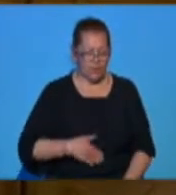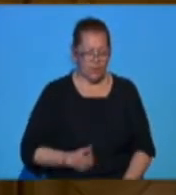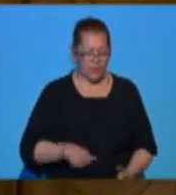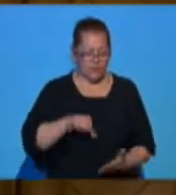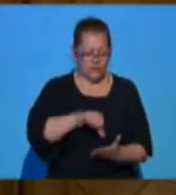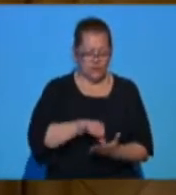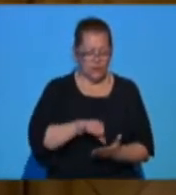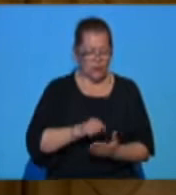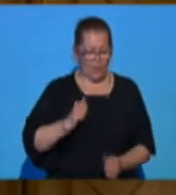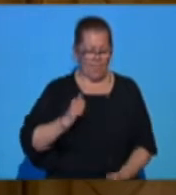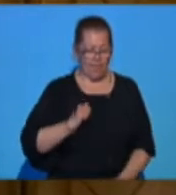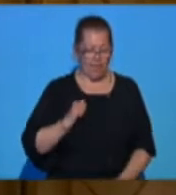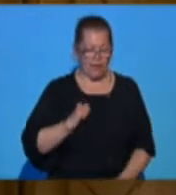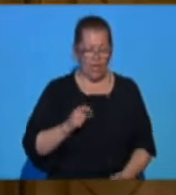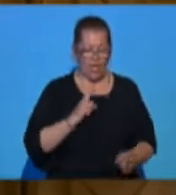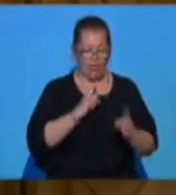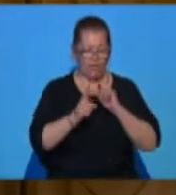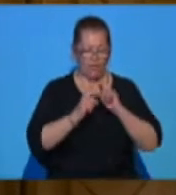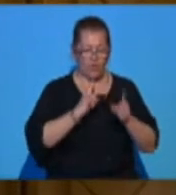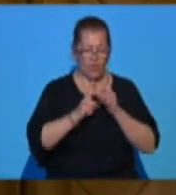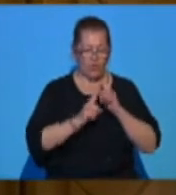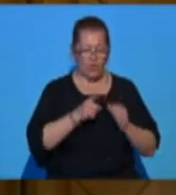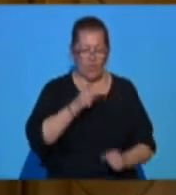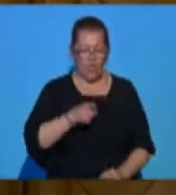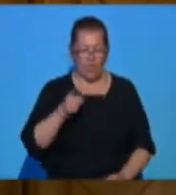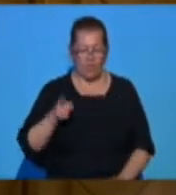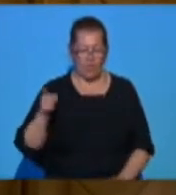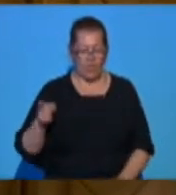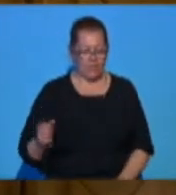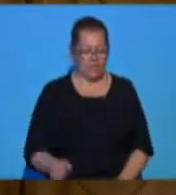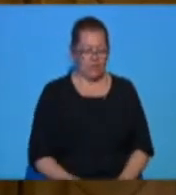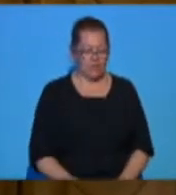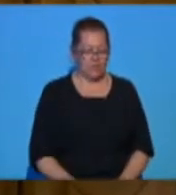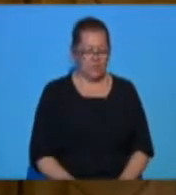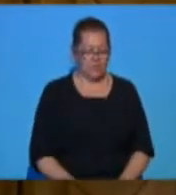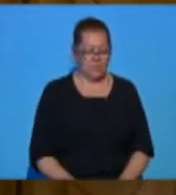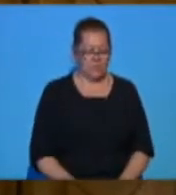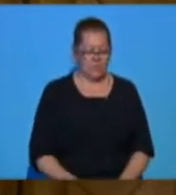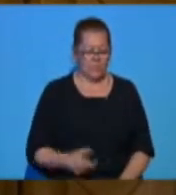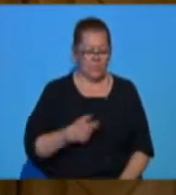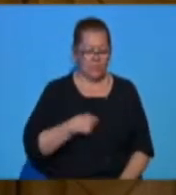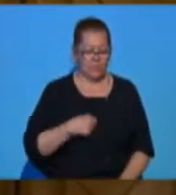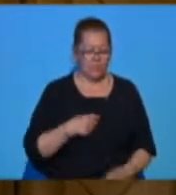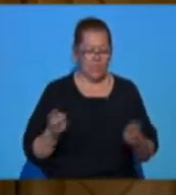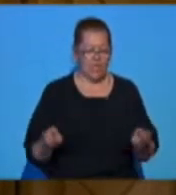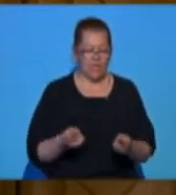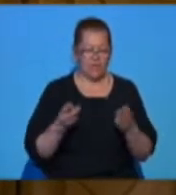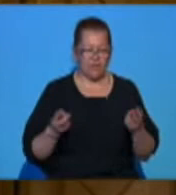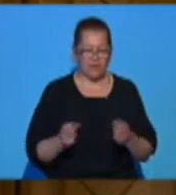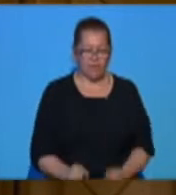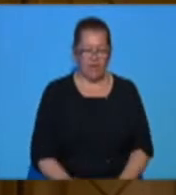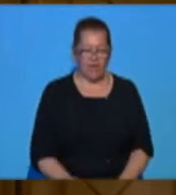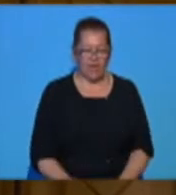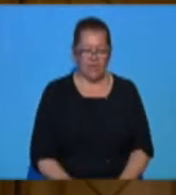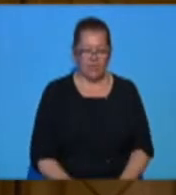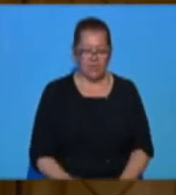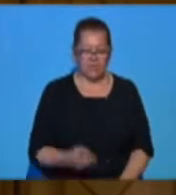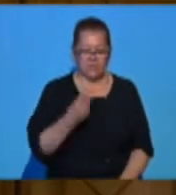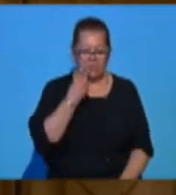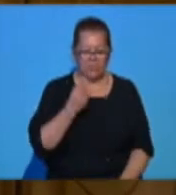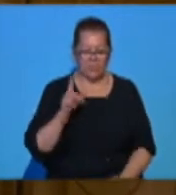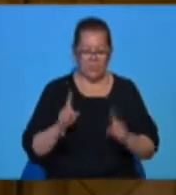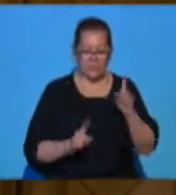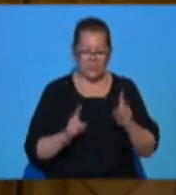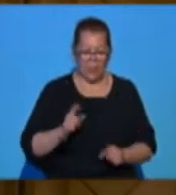centru militar, unde vom sta de vorbă cu fiecare potențial candidat și vom putea verifica criteriile generale